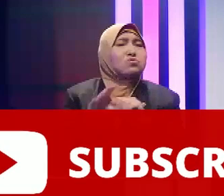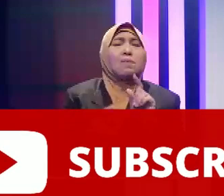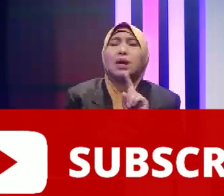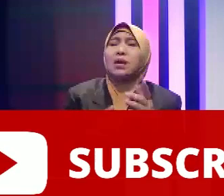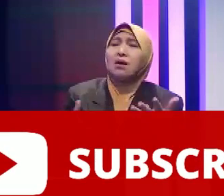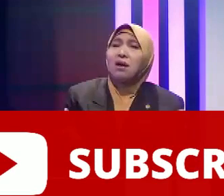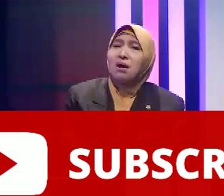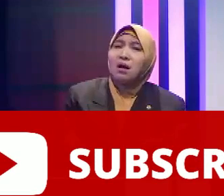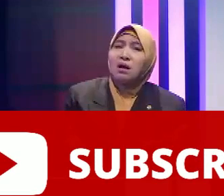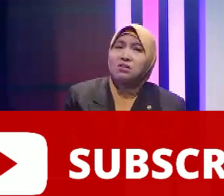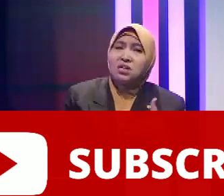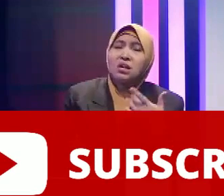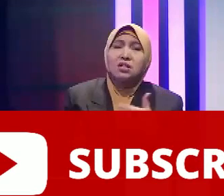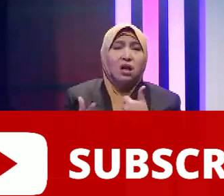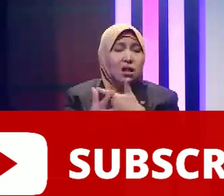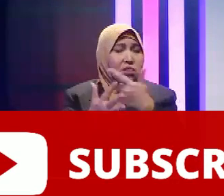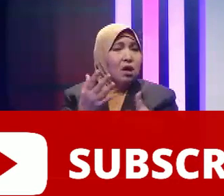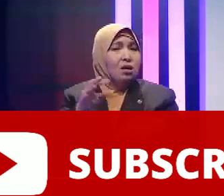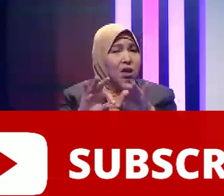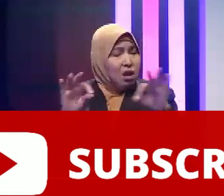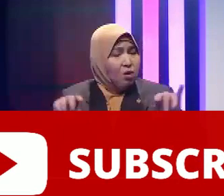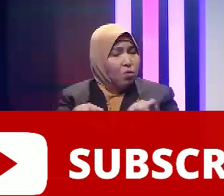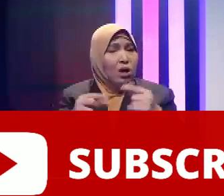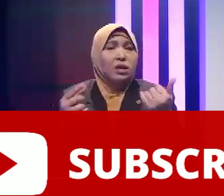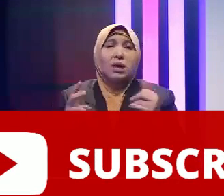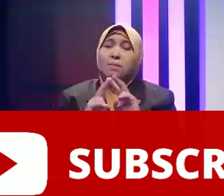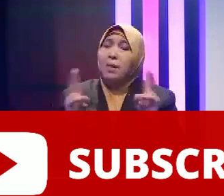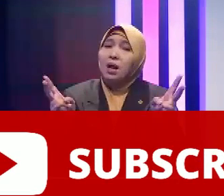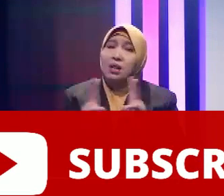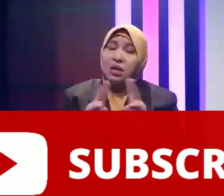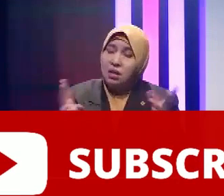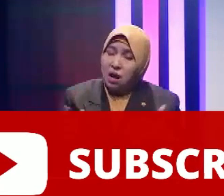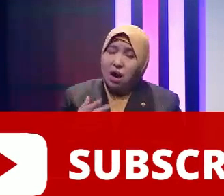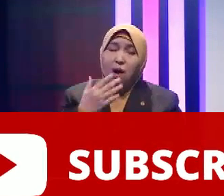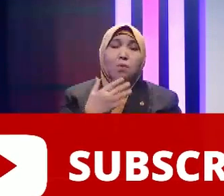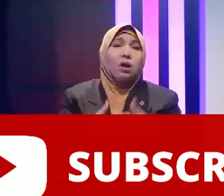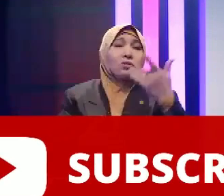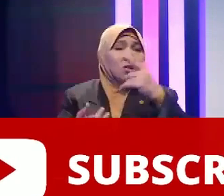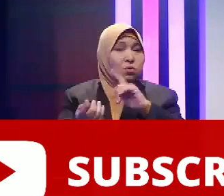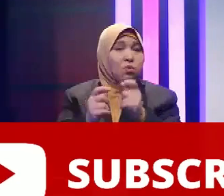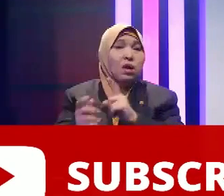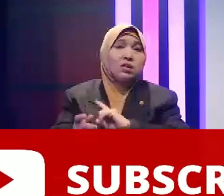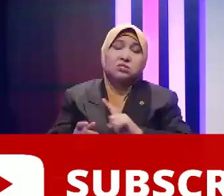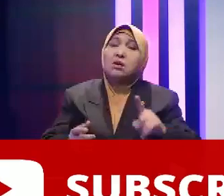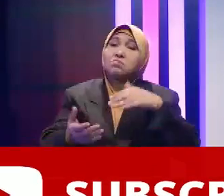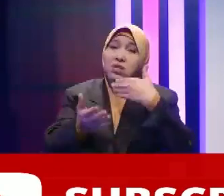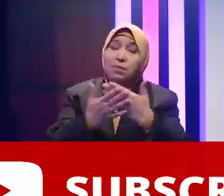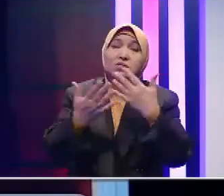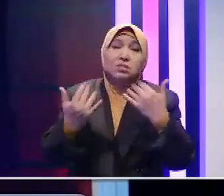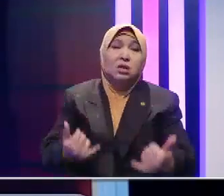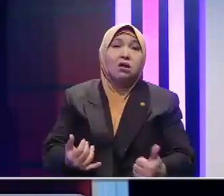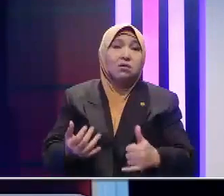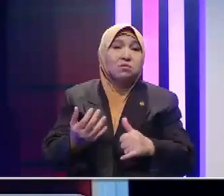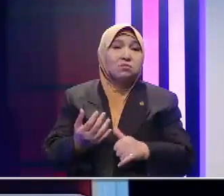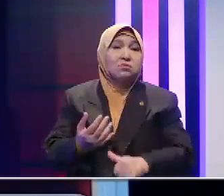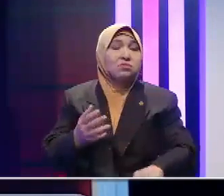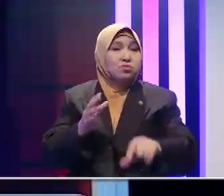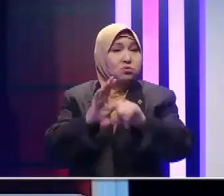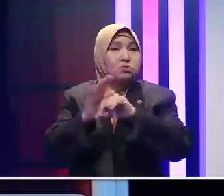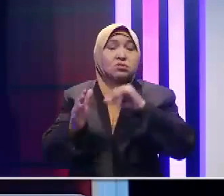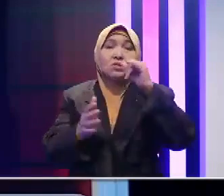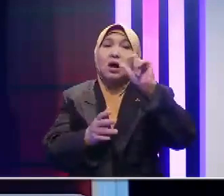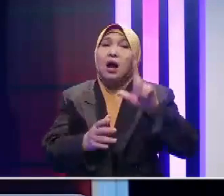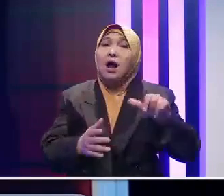ke? Saya rasa antara ayat Quran yang paling favorite daripada awal pengislaman saya sehinggalah ke ini, saya rasa surah Al-Ikhlas.